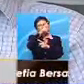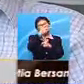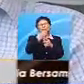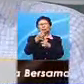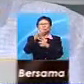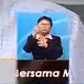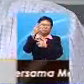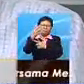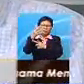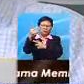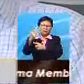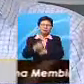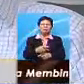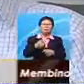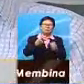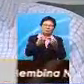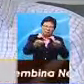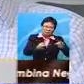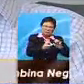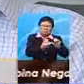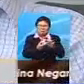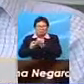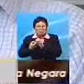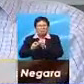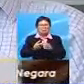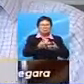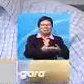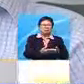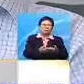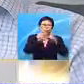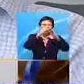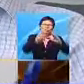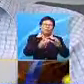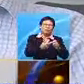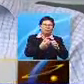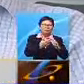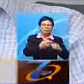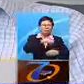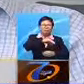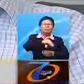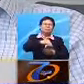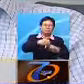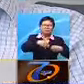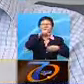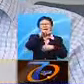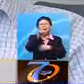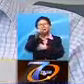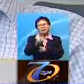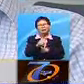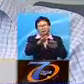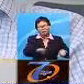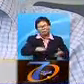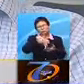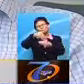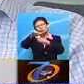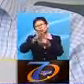tak kena gadai kereta tak kena tarik kan anak-anak boleh per sekolah NI bukan benda baru banyak negara dah buat kos kepada kerajaan adalah Zero tak ada